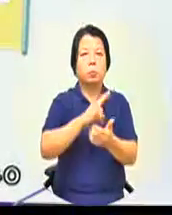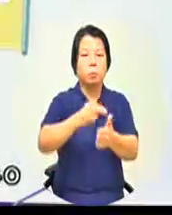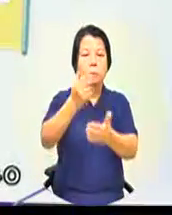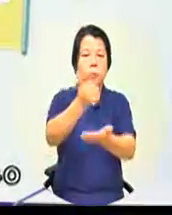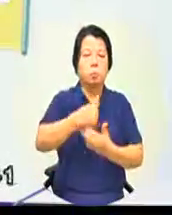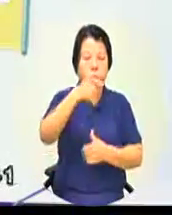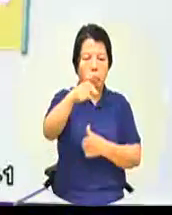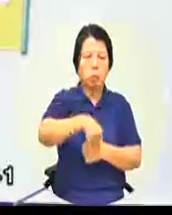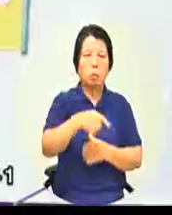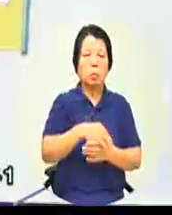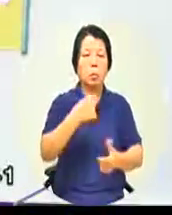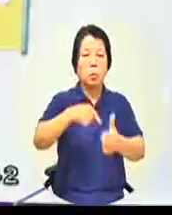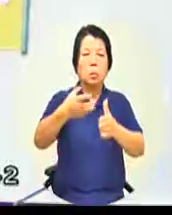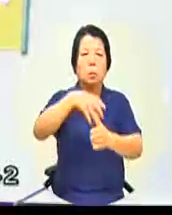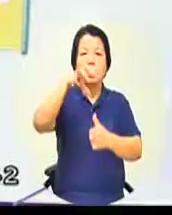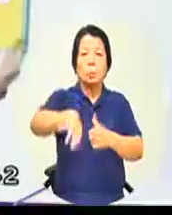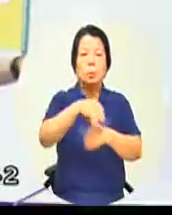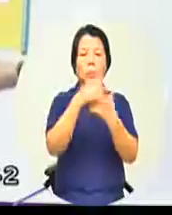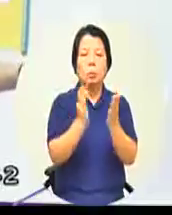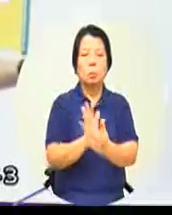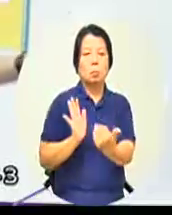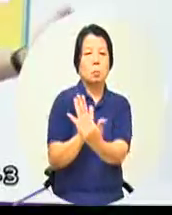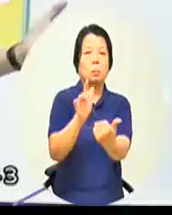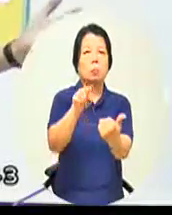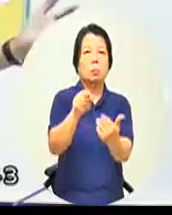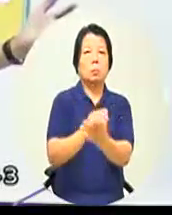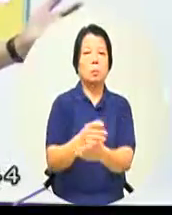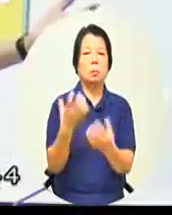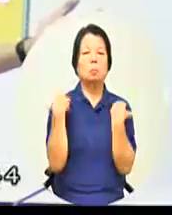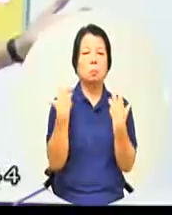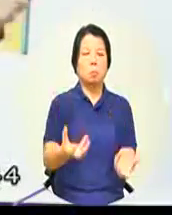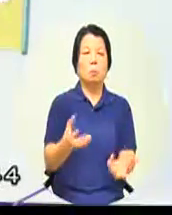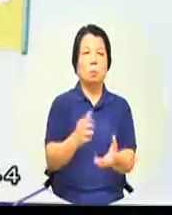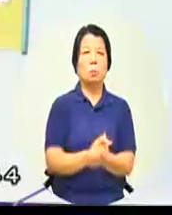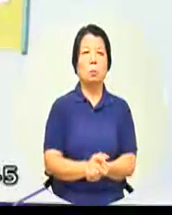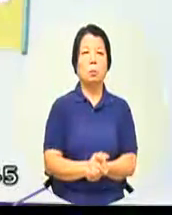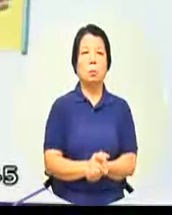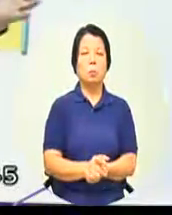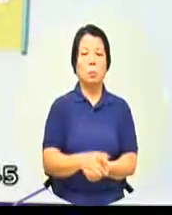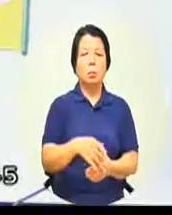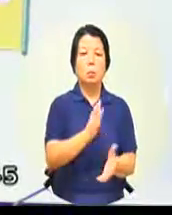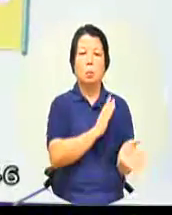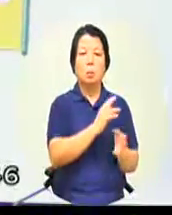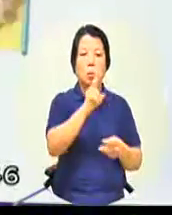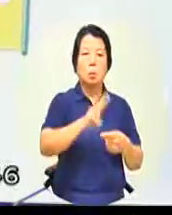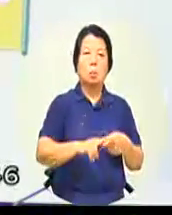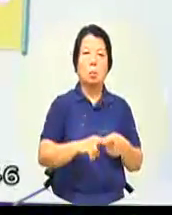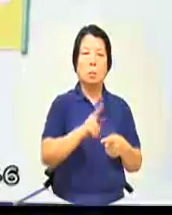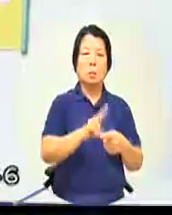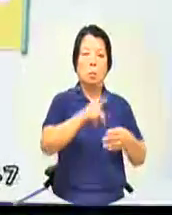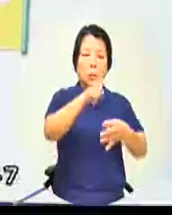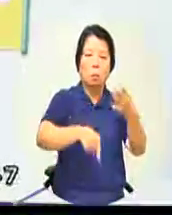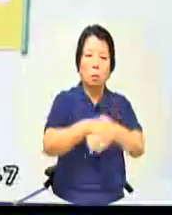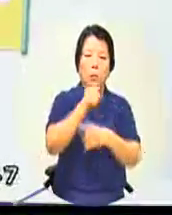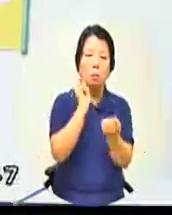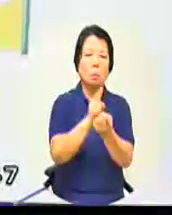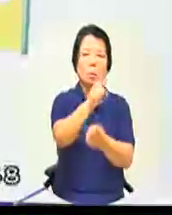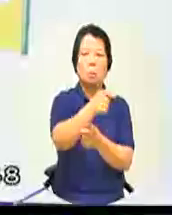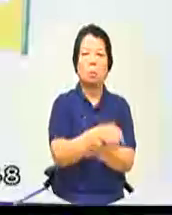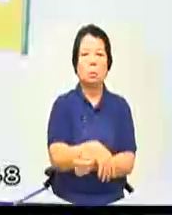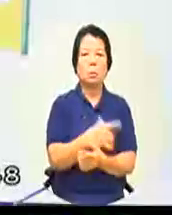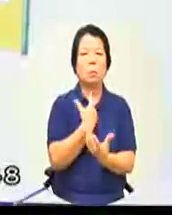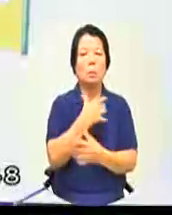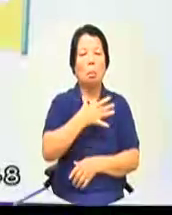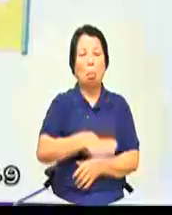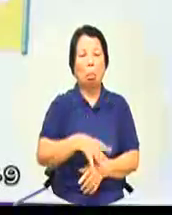教育局塞个利利啊！员工福利社理事主席，那年的人有宋医生，包括李干事，对遐的人都没辙，遐咪公